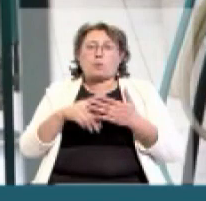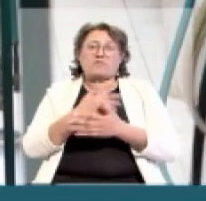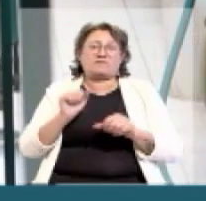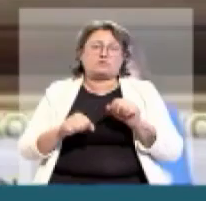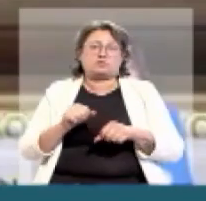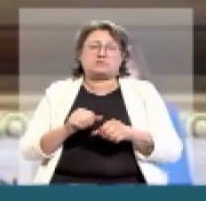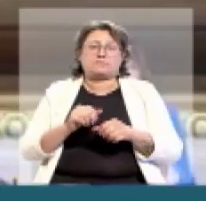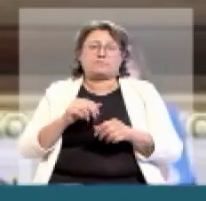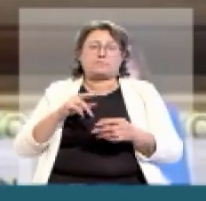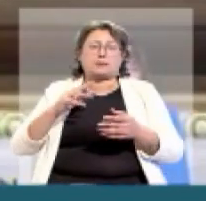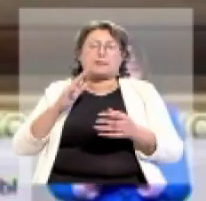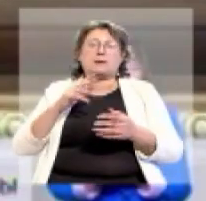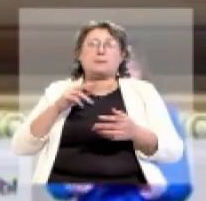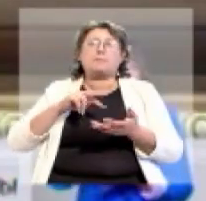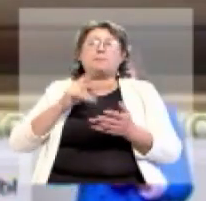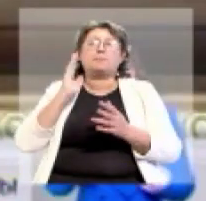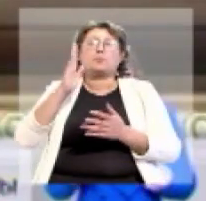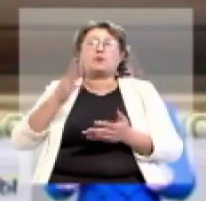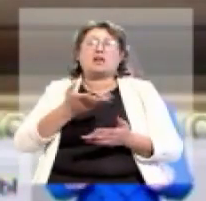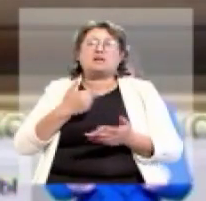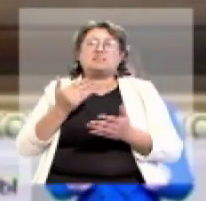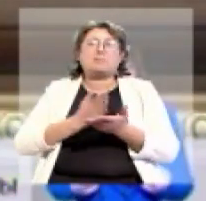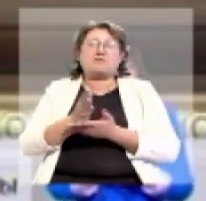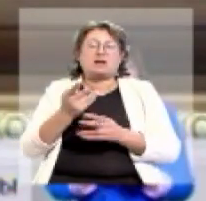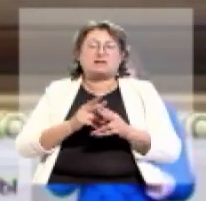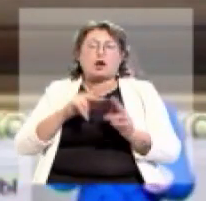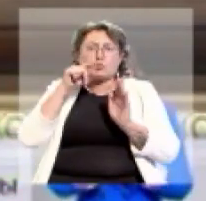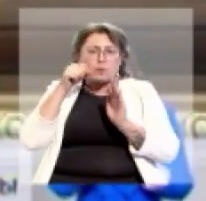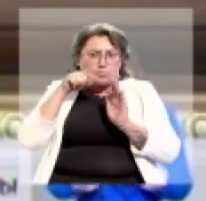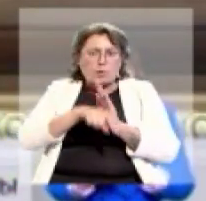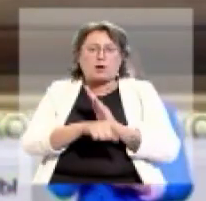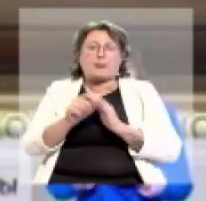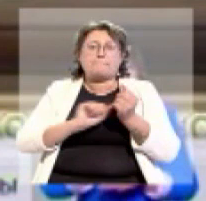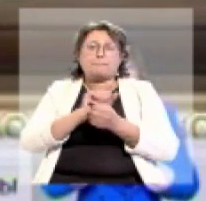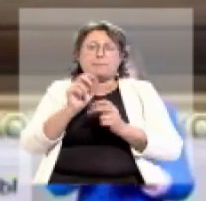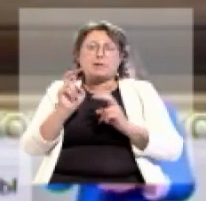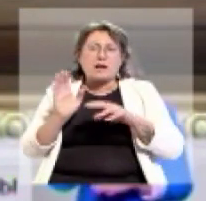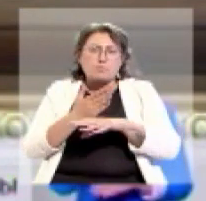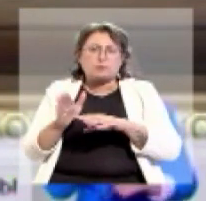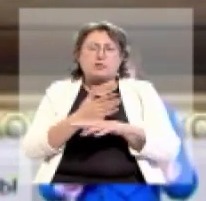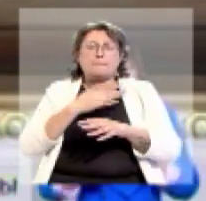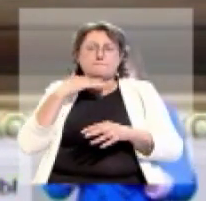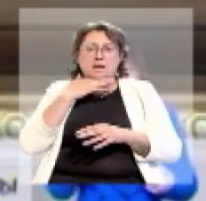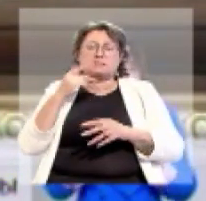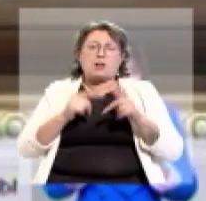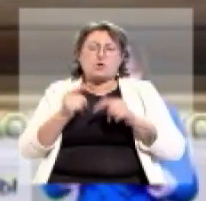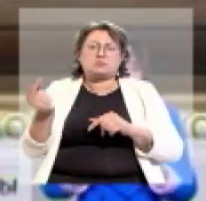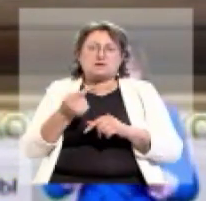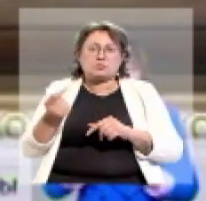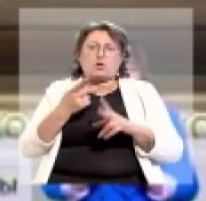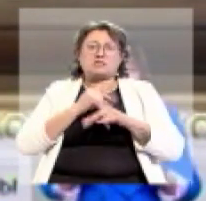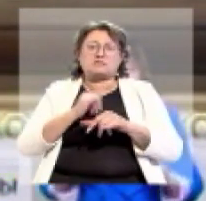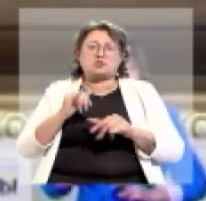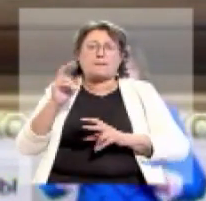импульс. Перспективные для нас направления – глубокая переработка мяса, молока, зерна,